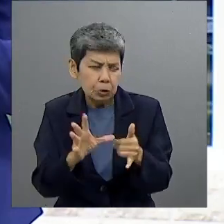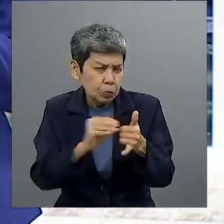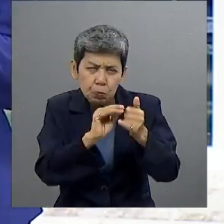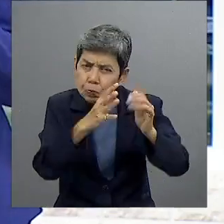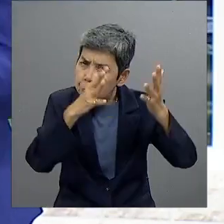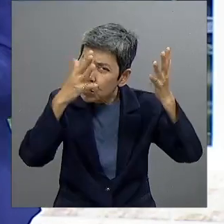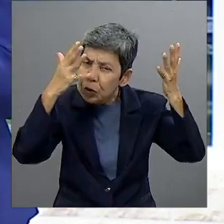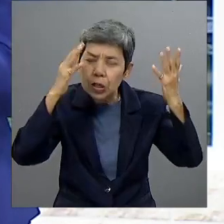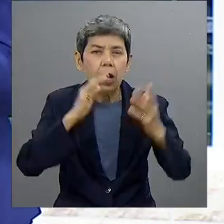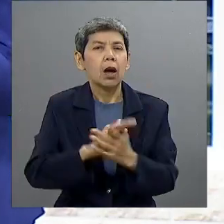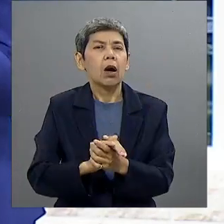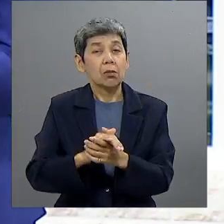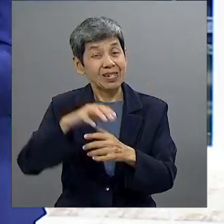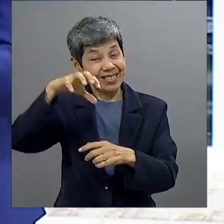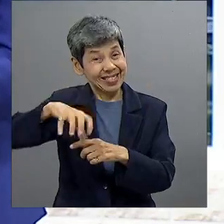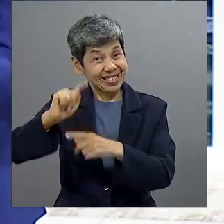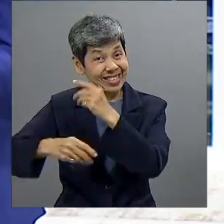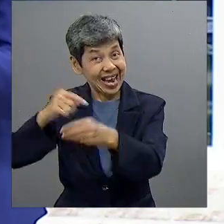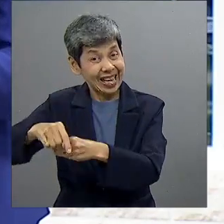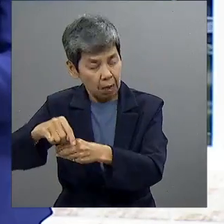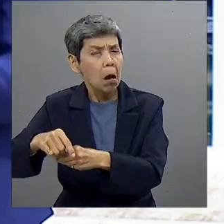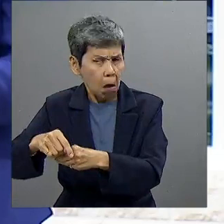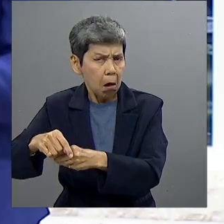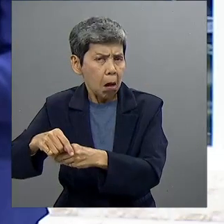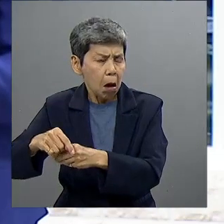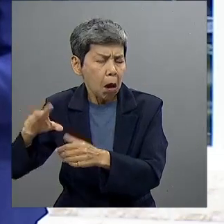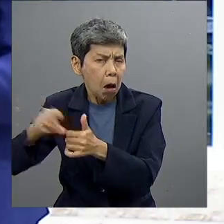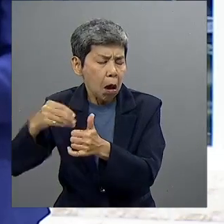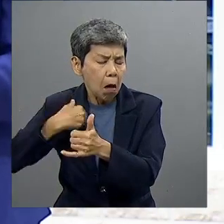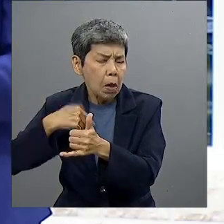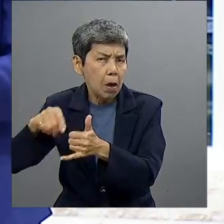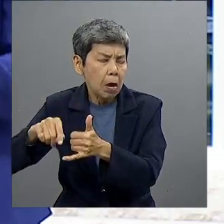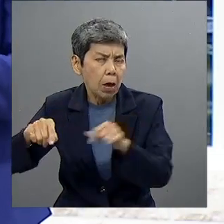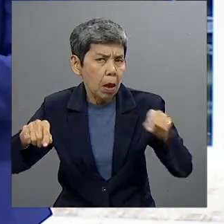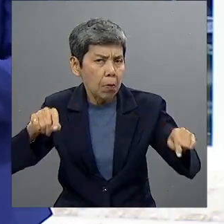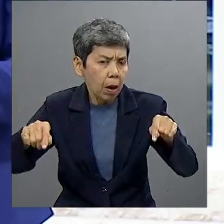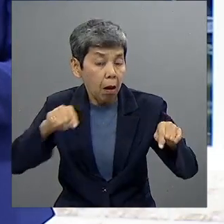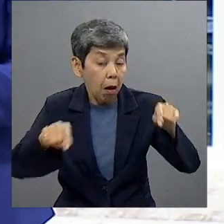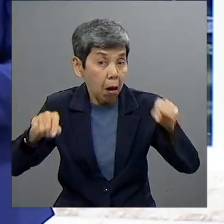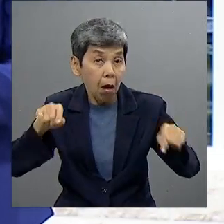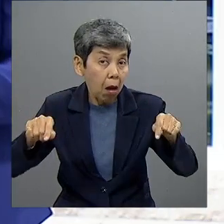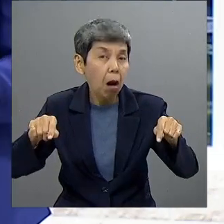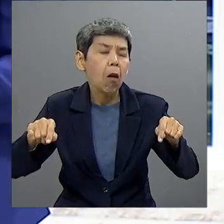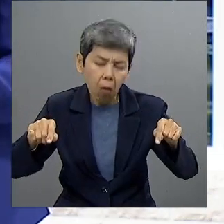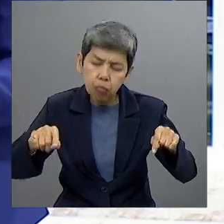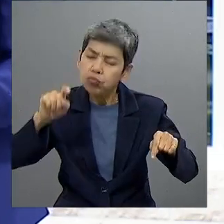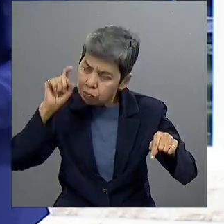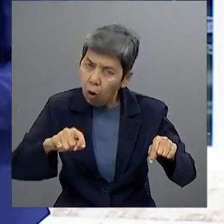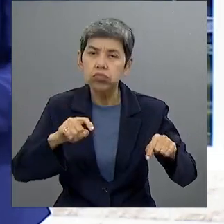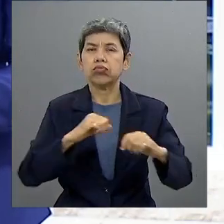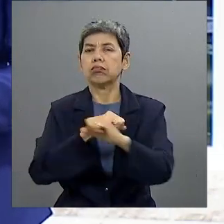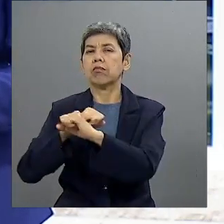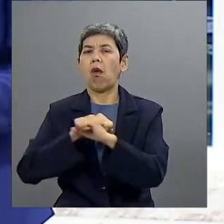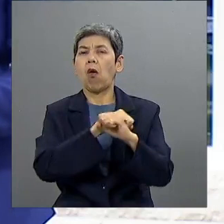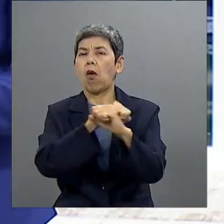ยหรือเป็นตลาดที่มีการแพร่ระบาดของเชื้อทั้ง2ตลาดนี้ก็ต้องมีมาตรการป้องกันโควิดที่ไ